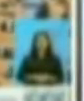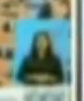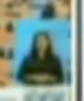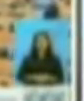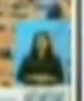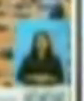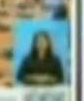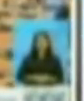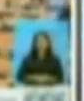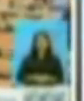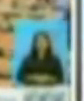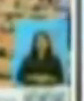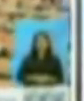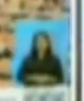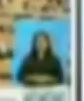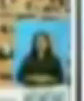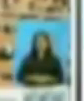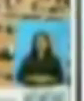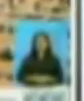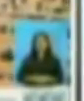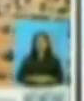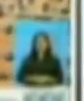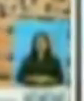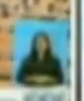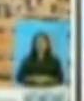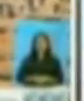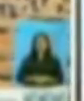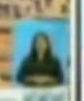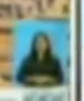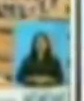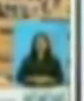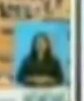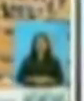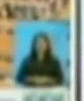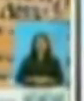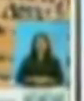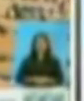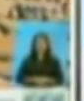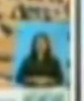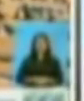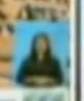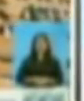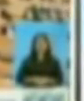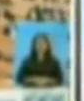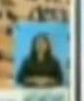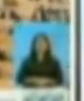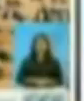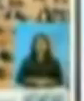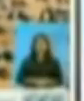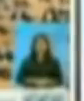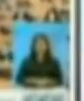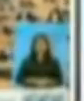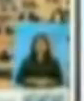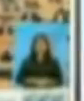งมติพี่ปองต้องให้ประชาชนบุกเข้ามาเลยนะอย่าอยู่เฉยไม่ใช่แล้วว ันนี้จะลงมติเหร อมันต้องลง